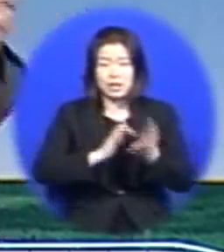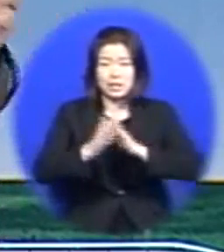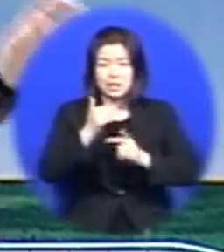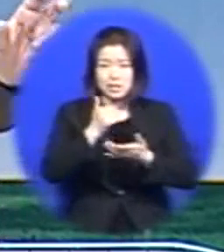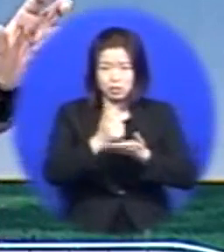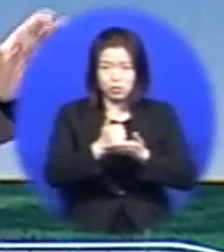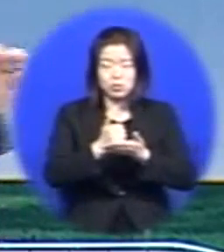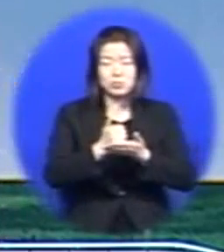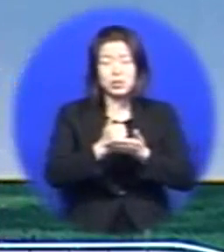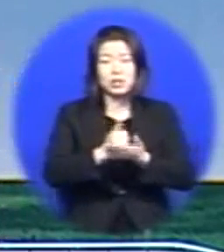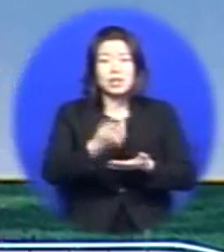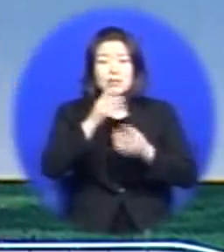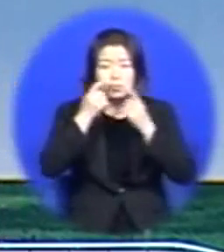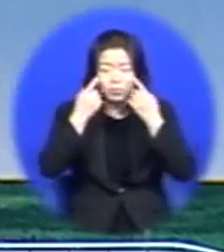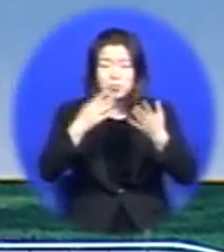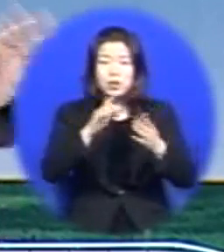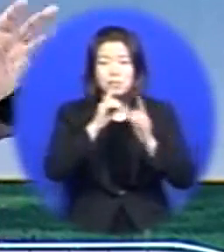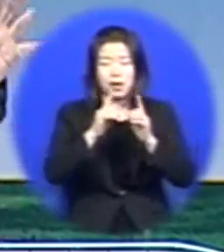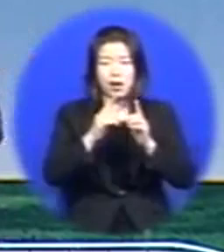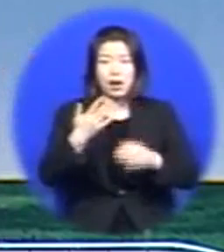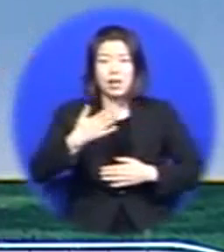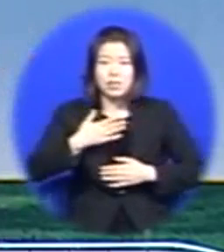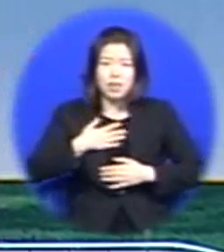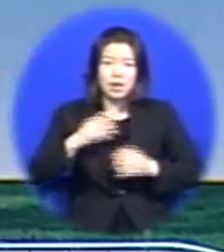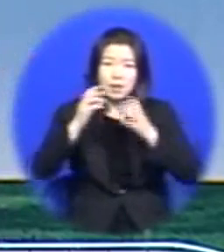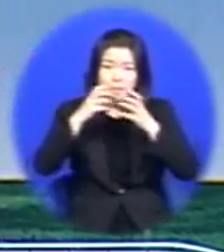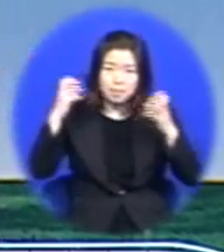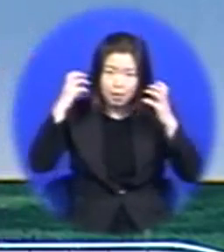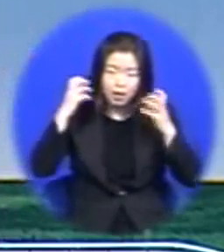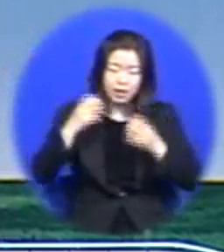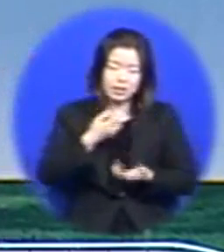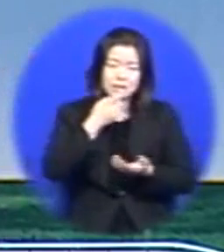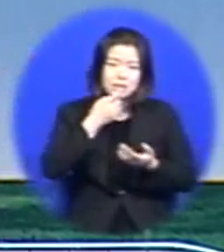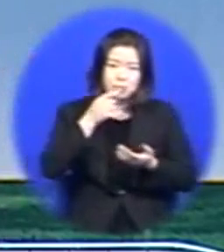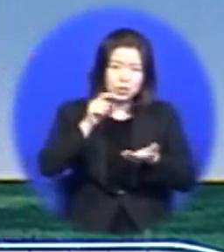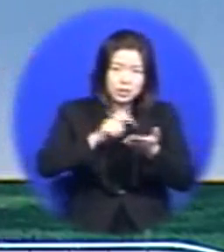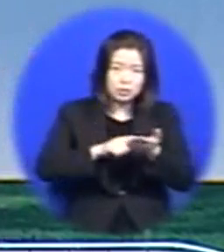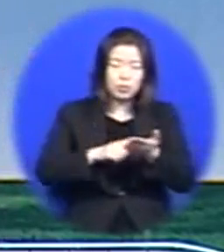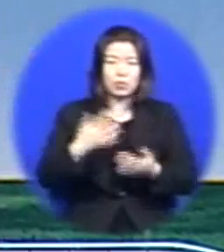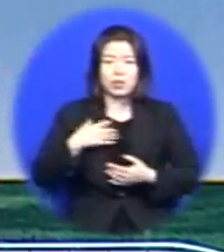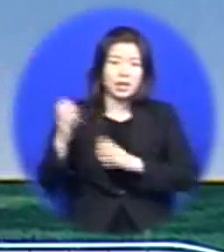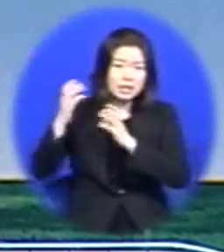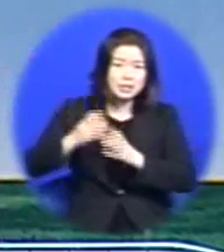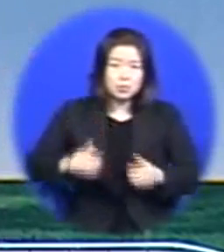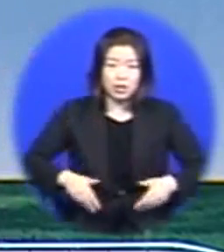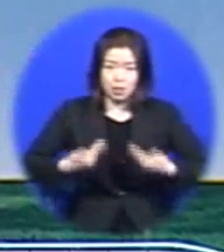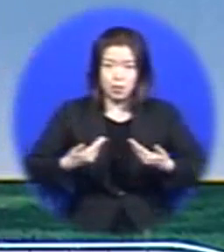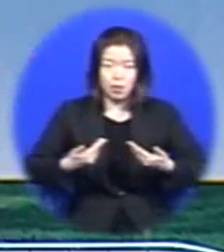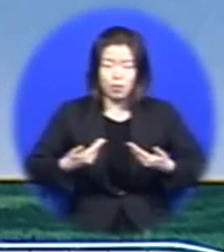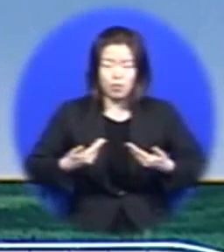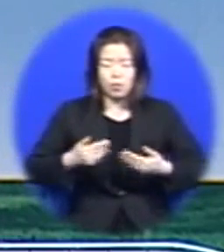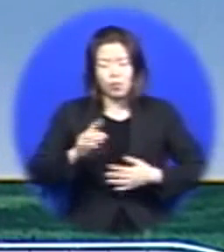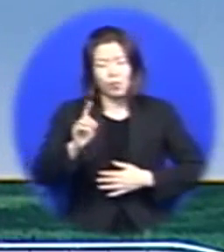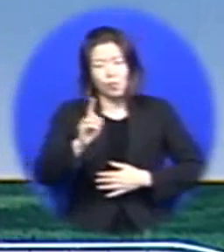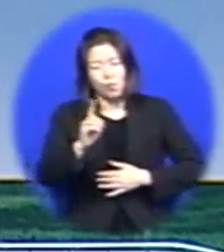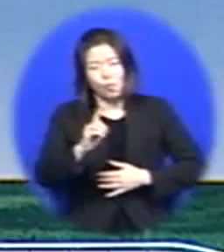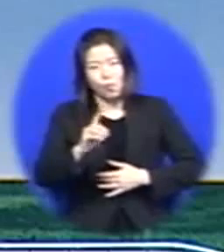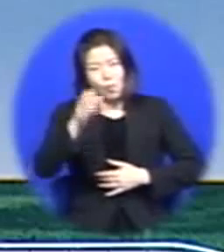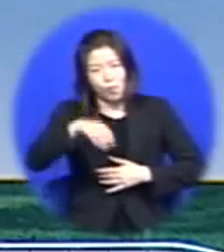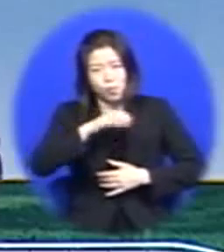내 멍에는 쉽고 내 짐은 가벼움이니라. 어떻게 십자가 지고 주님 따라가는